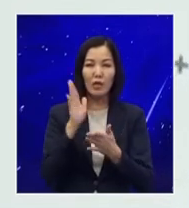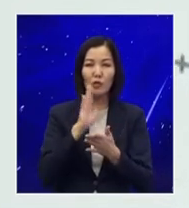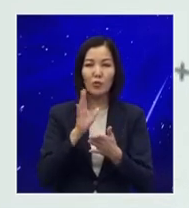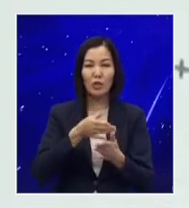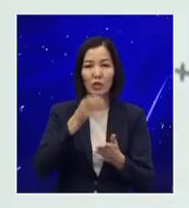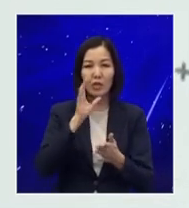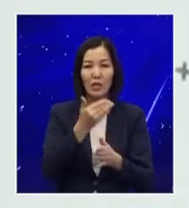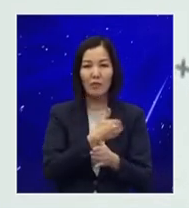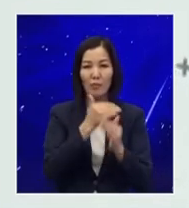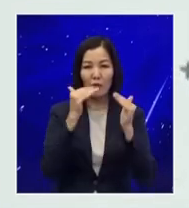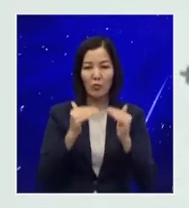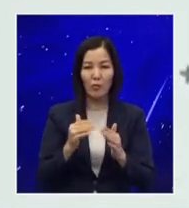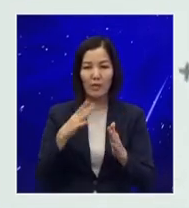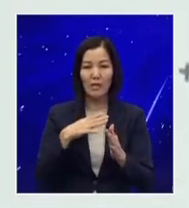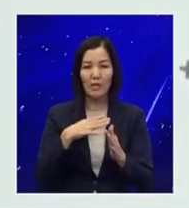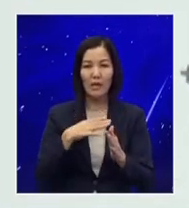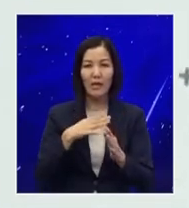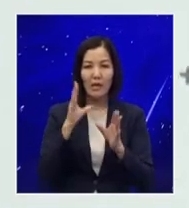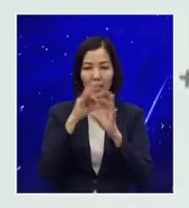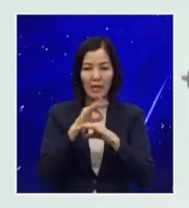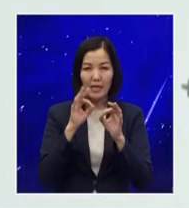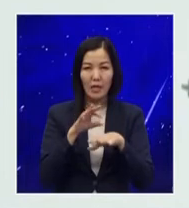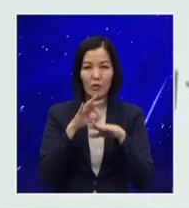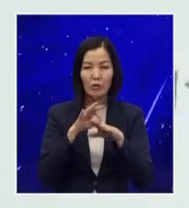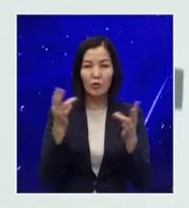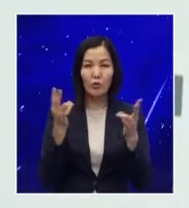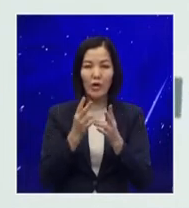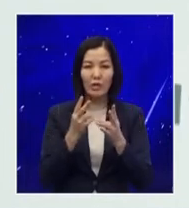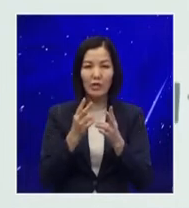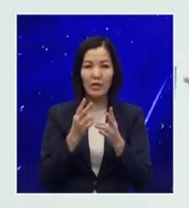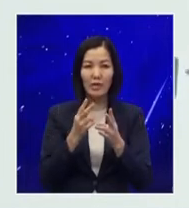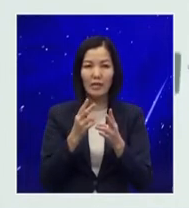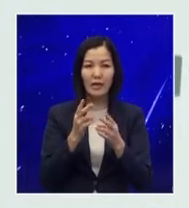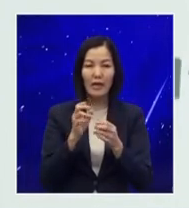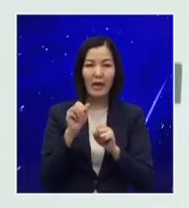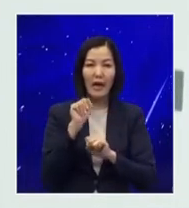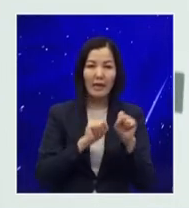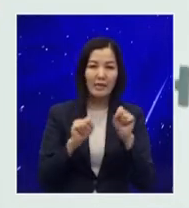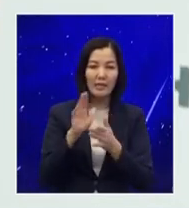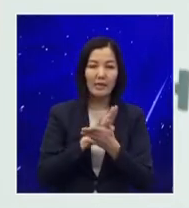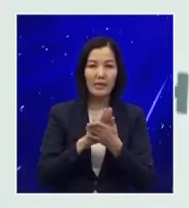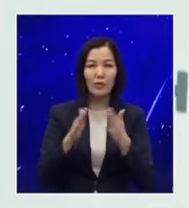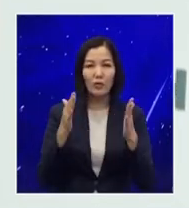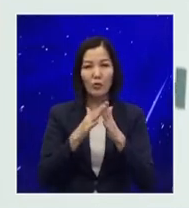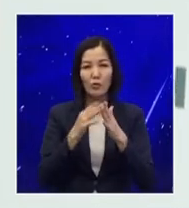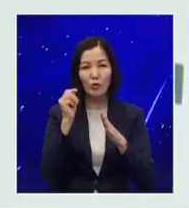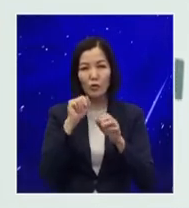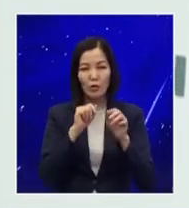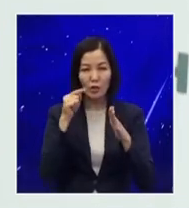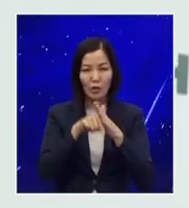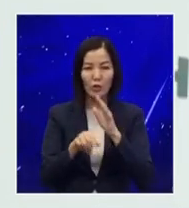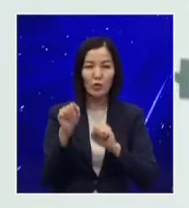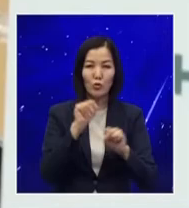науқастың температурасы төмендейді. Енді клиникалық зерттеулер жүргізу қажет. Бұл антисептикті үй немесе жұмыс орнын залалсыздандыру үшін де